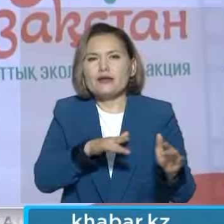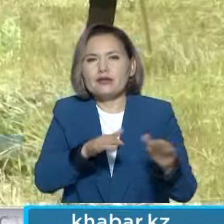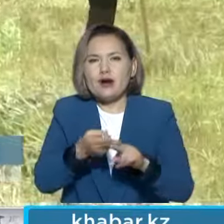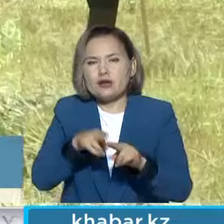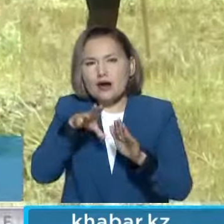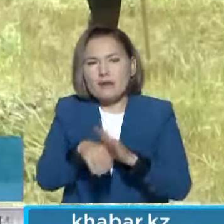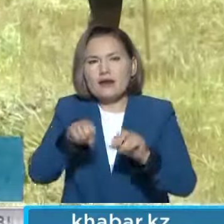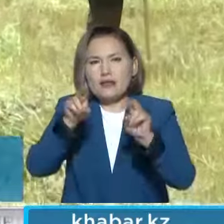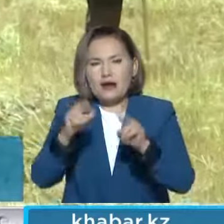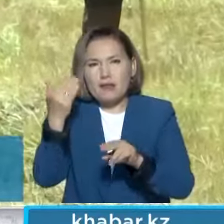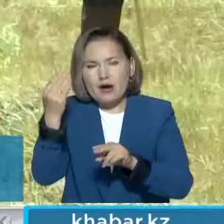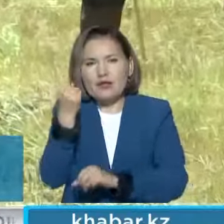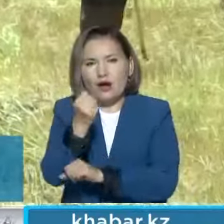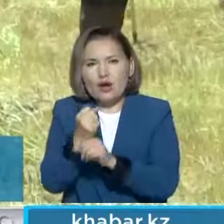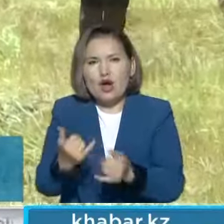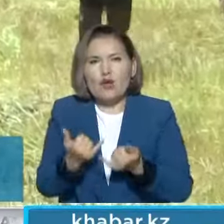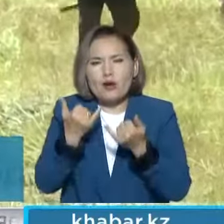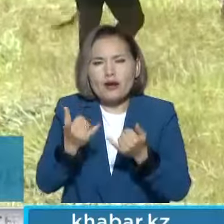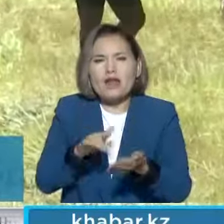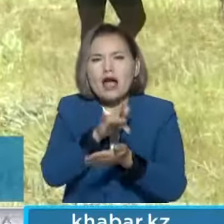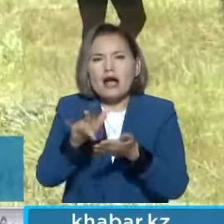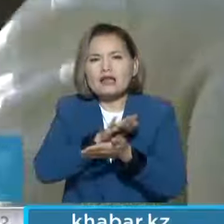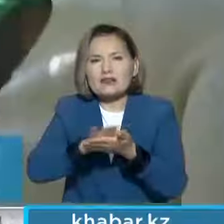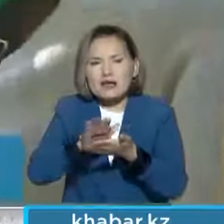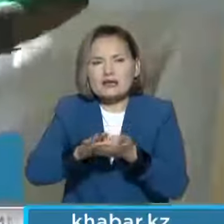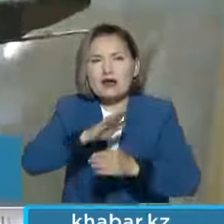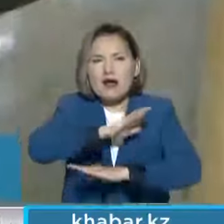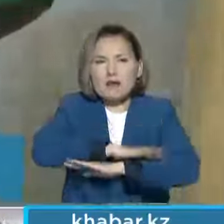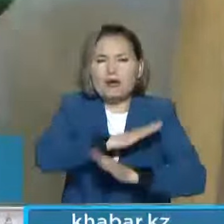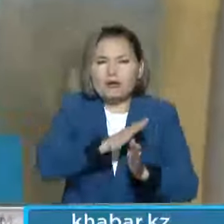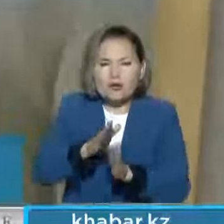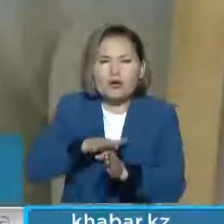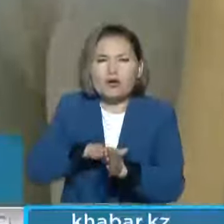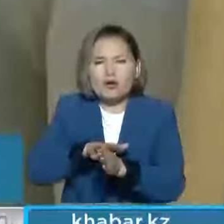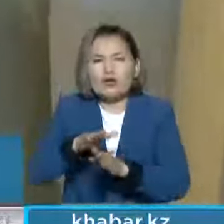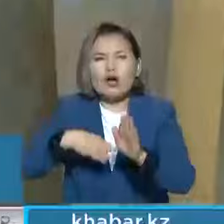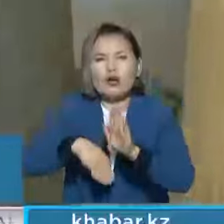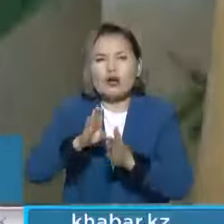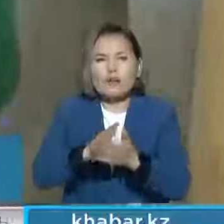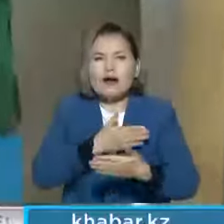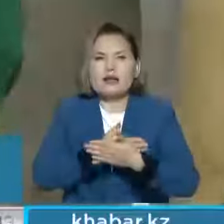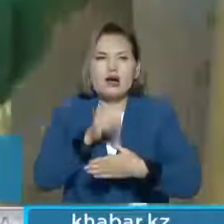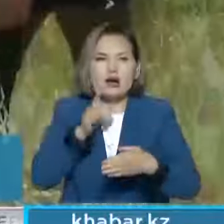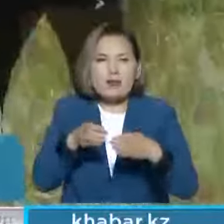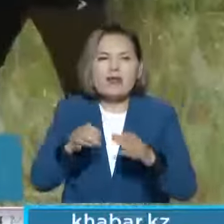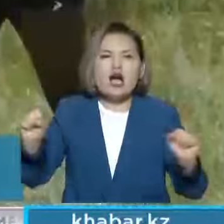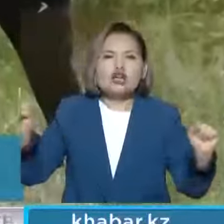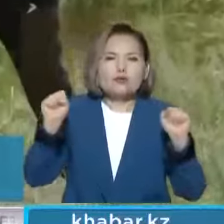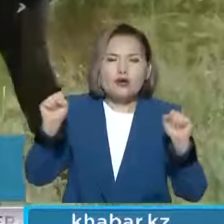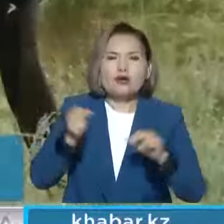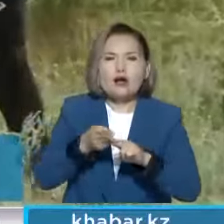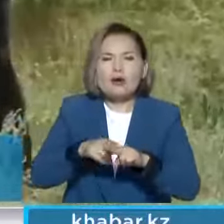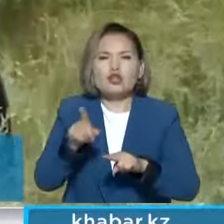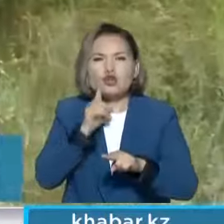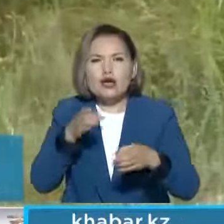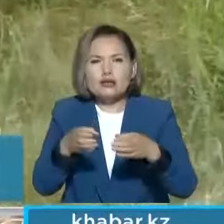осы мамандық иелеріне деген құрмет және қала тазалығына қосқан үлесіміз дейді ұйымдастырушылар. Белсенділер қатарында спортшылар,